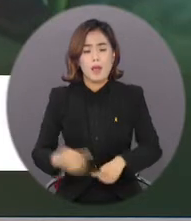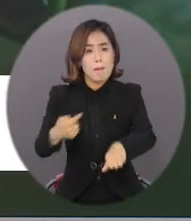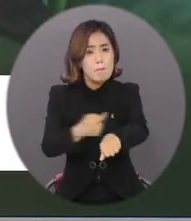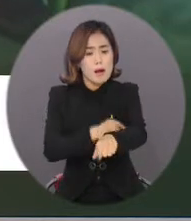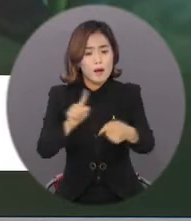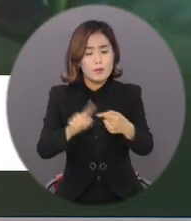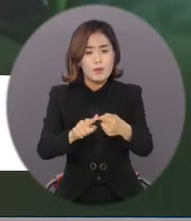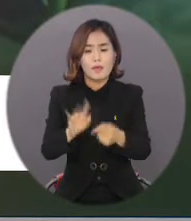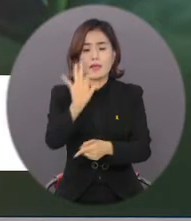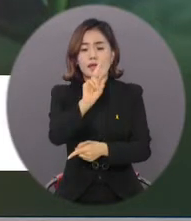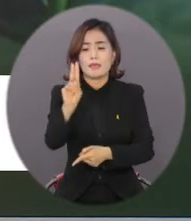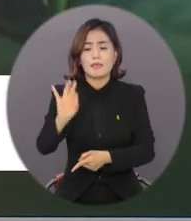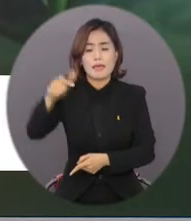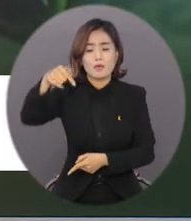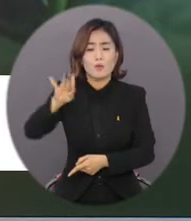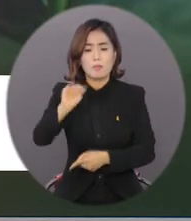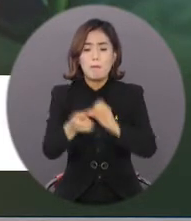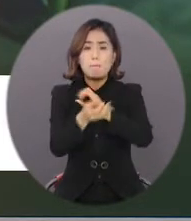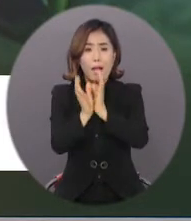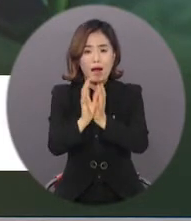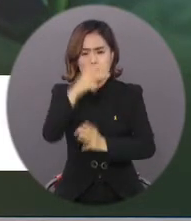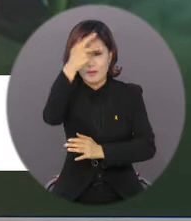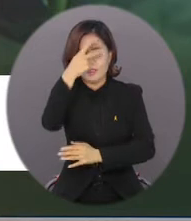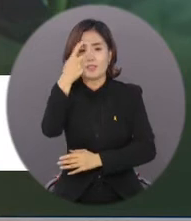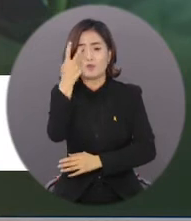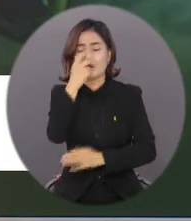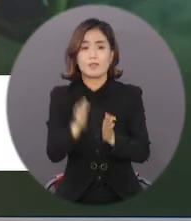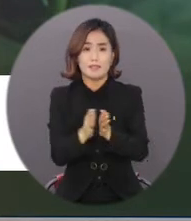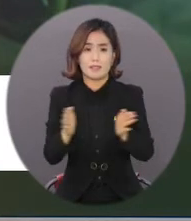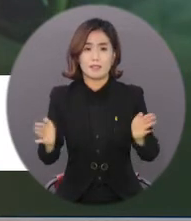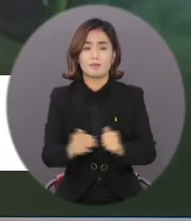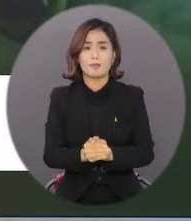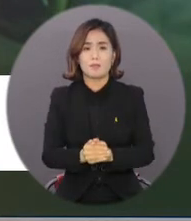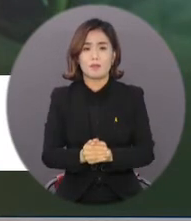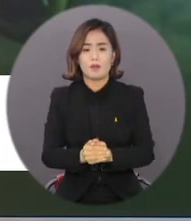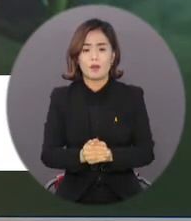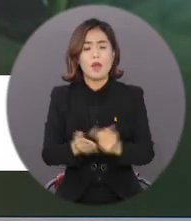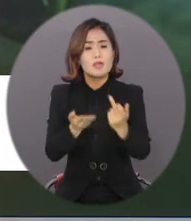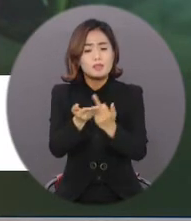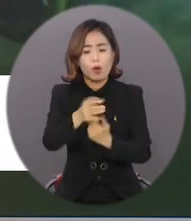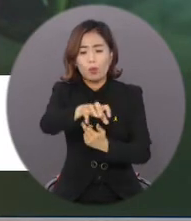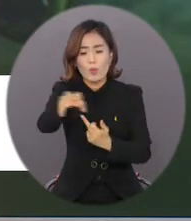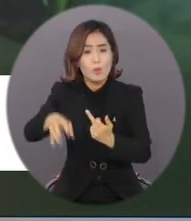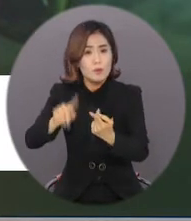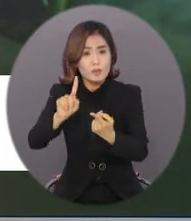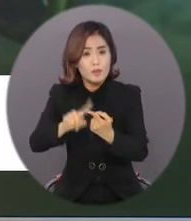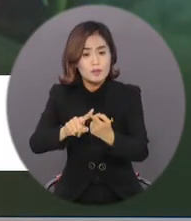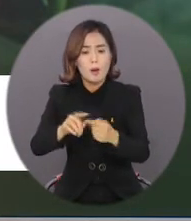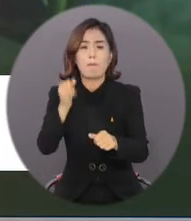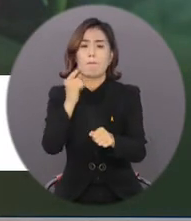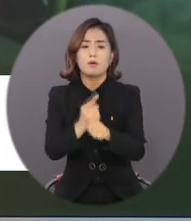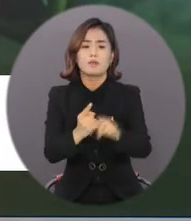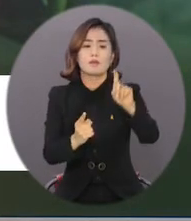마약류인 양귀비 개화 시기를 맞아 경찰이 특별단속을 실시하고 있습니다. 주로 한적한 섬마을 중심으로 올해만